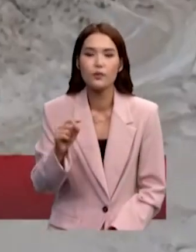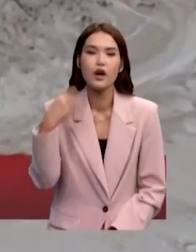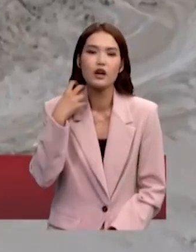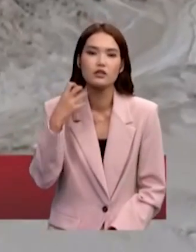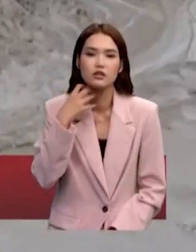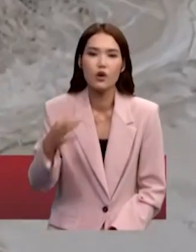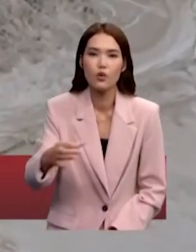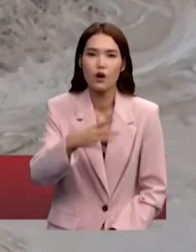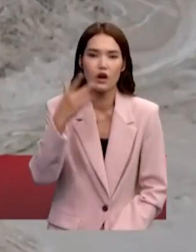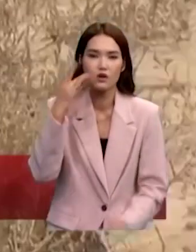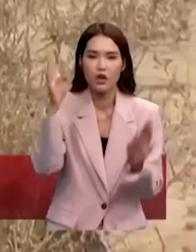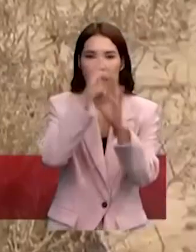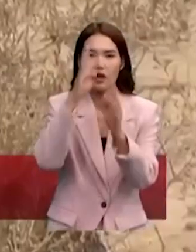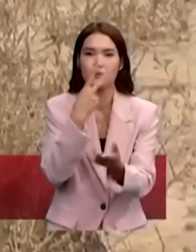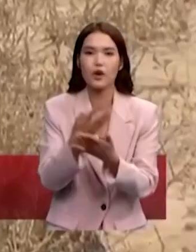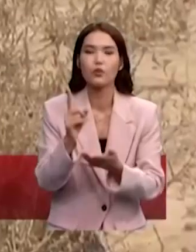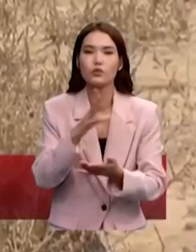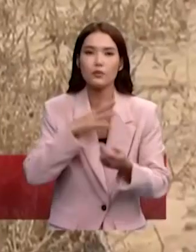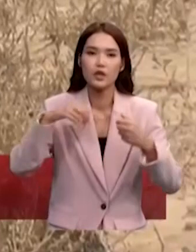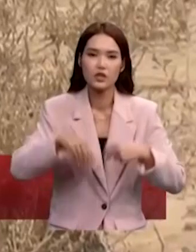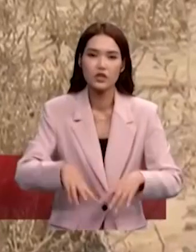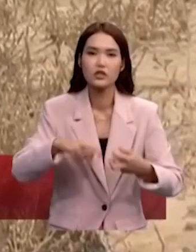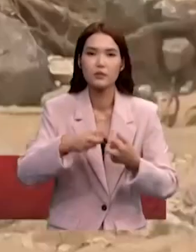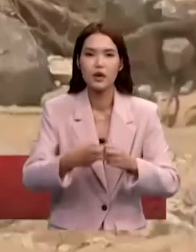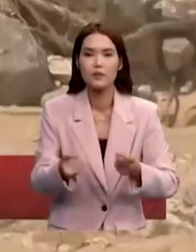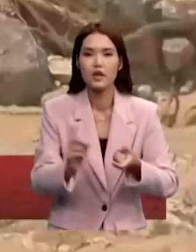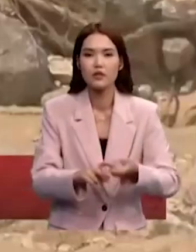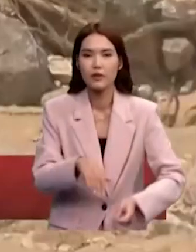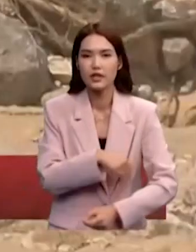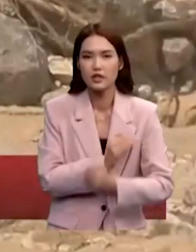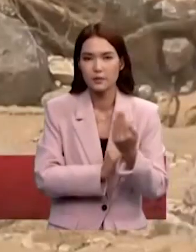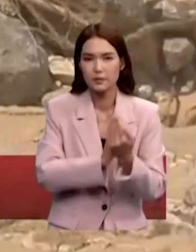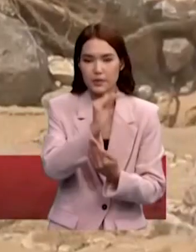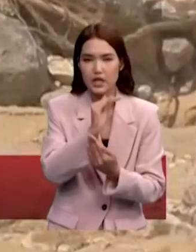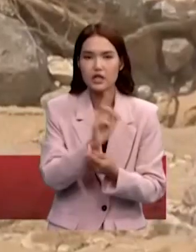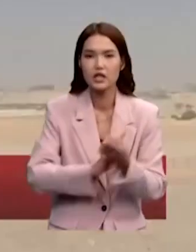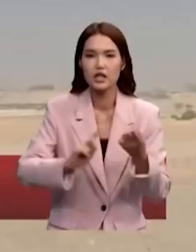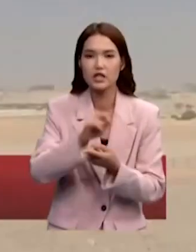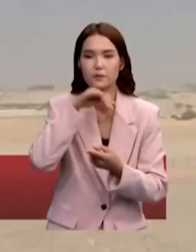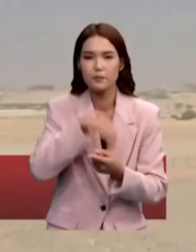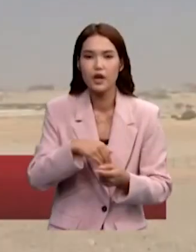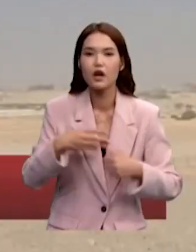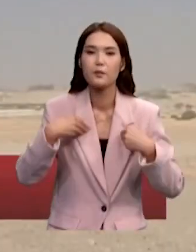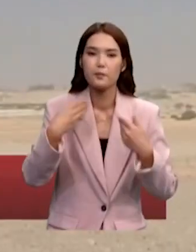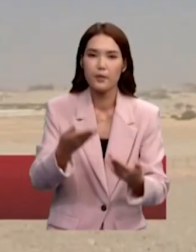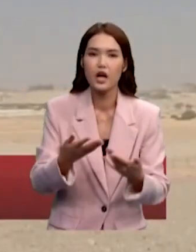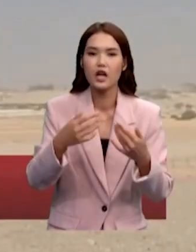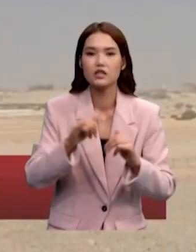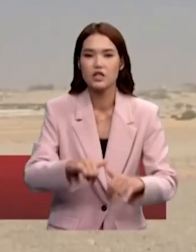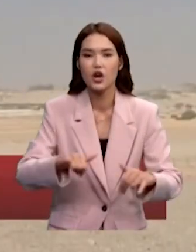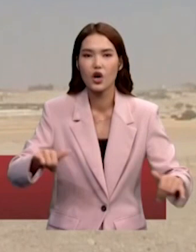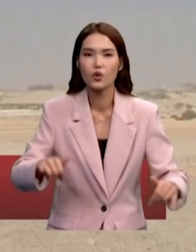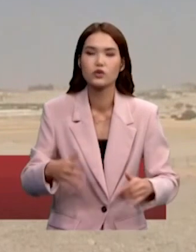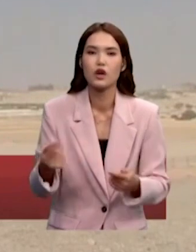прогнозирует казгидромет чтобы решить проблемы связанные с температурными изменениями отечественные эксперты предлагают делать упор на расширение